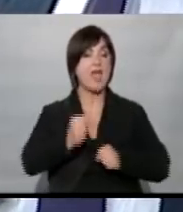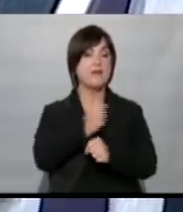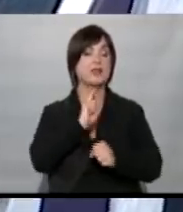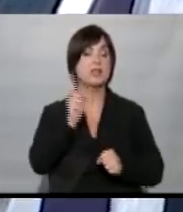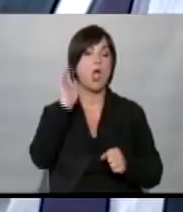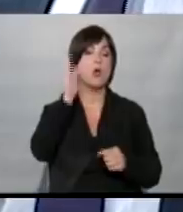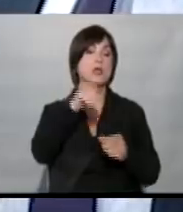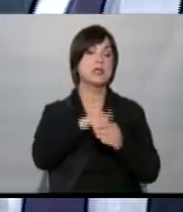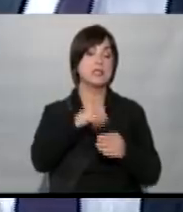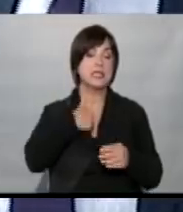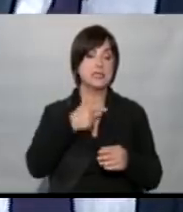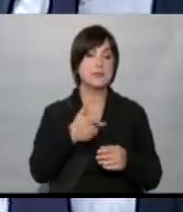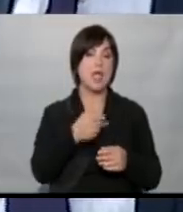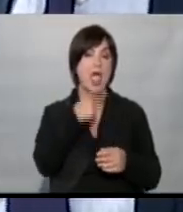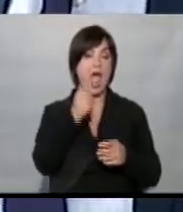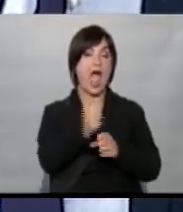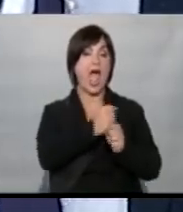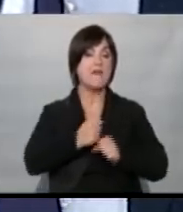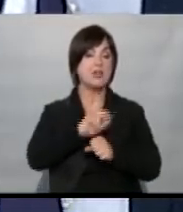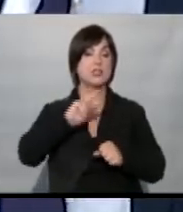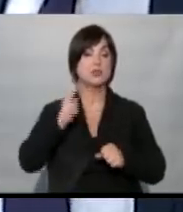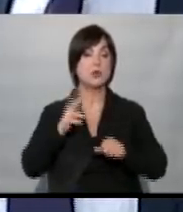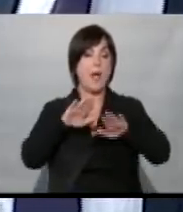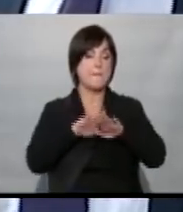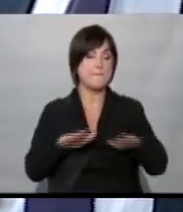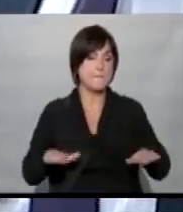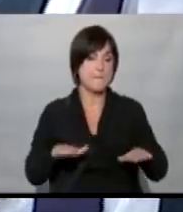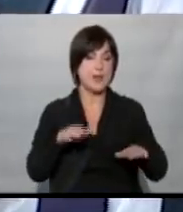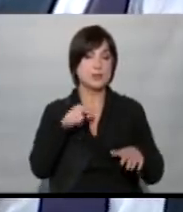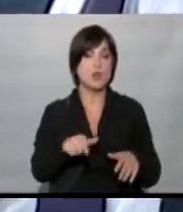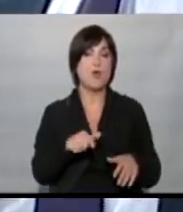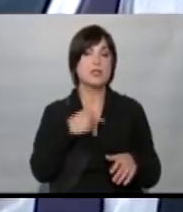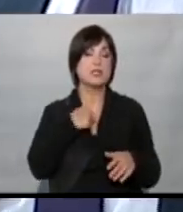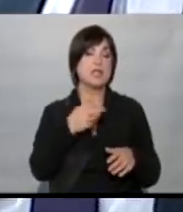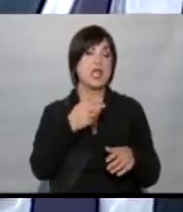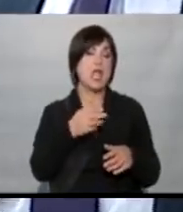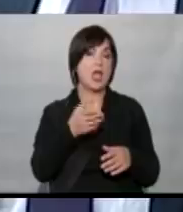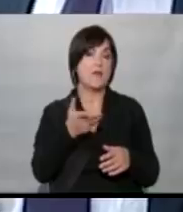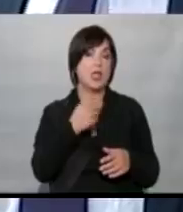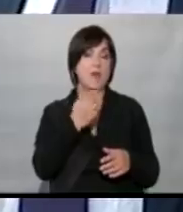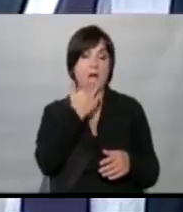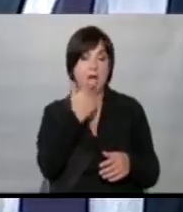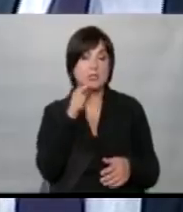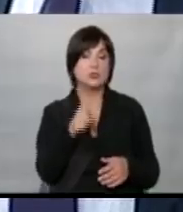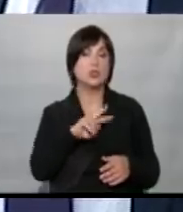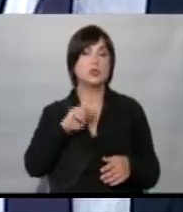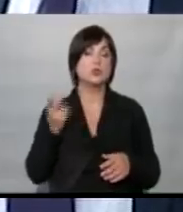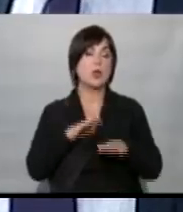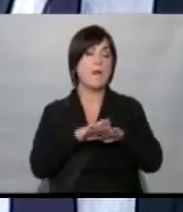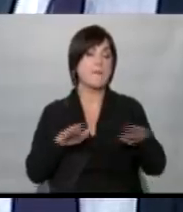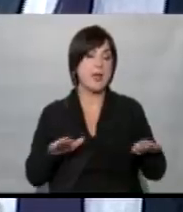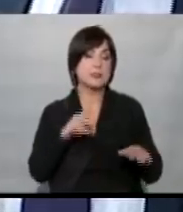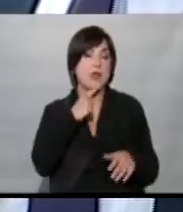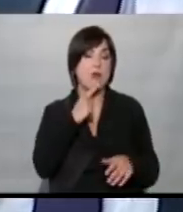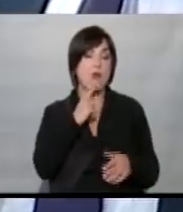сме ајвар, ама на туѓа трпеза, тој вели. Токму тоа е поентата. Ние сега сме десерт или ајвар или мезе на туѓа трпеза, во